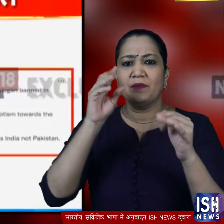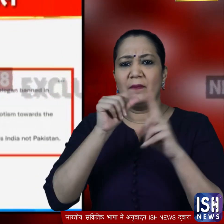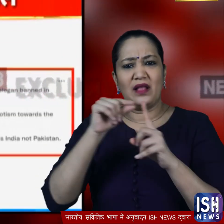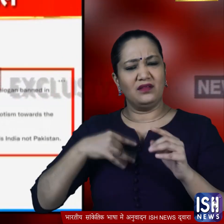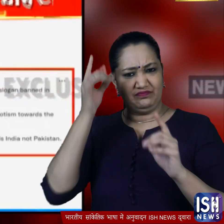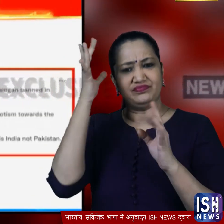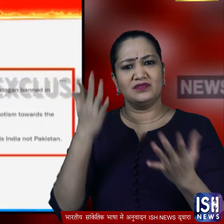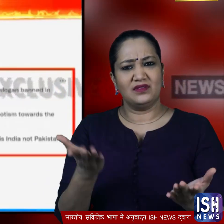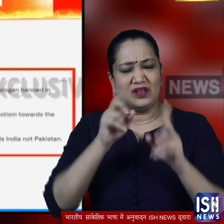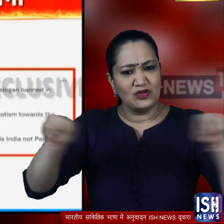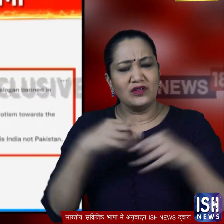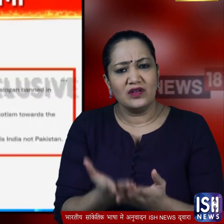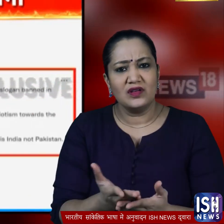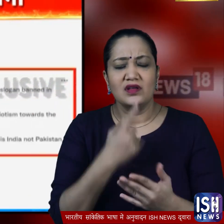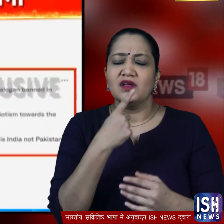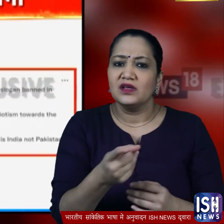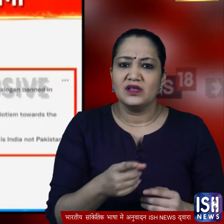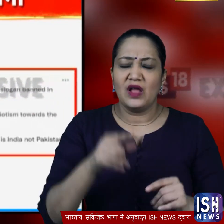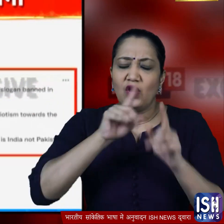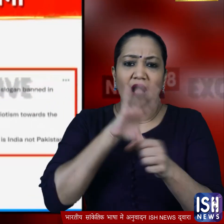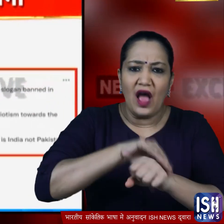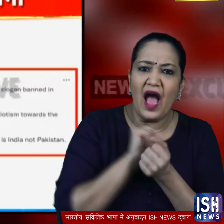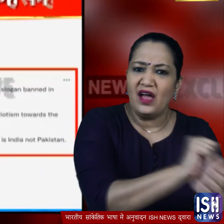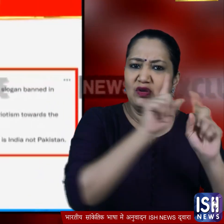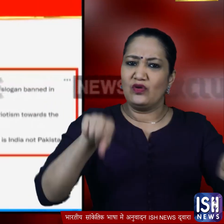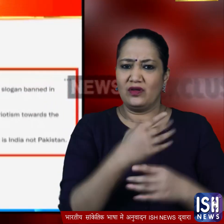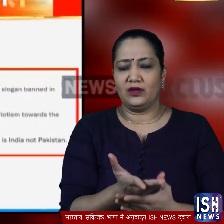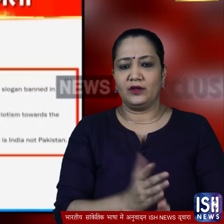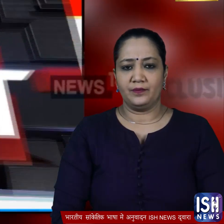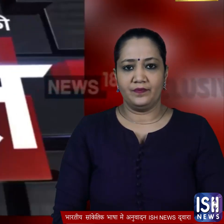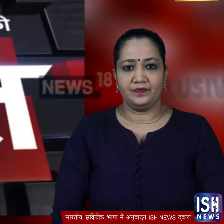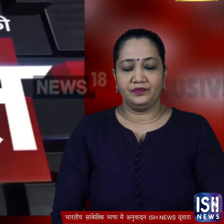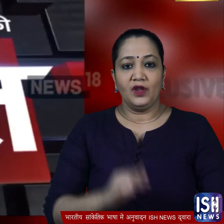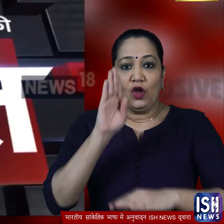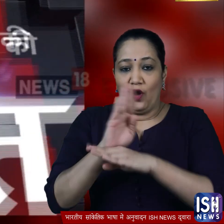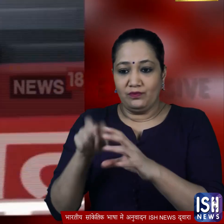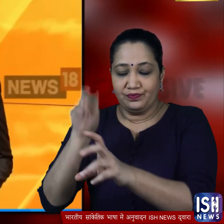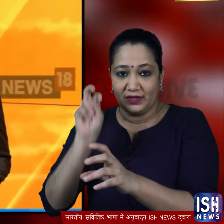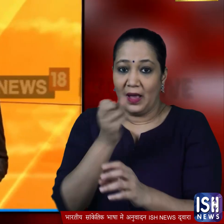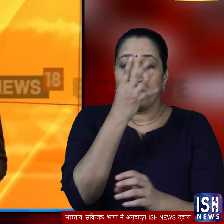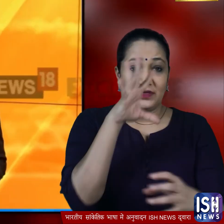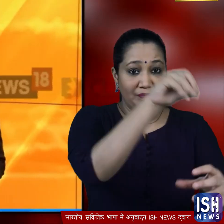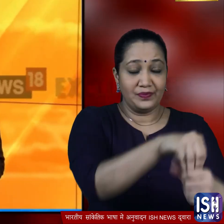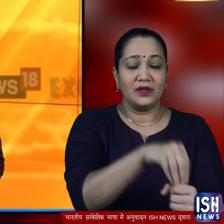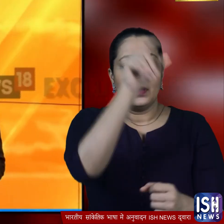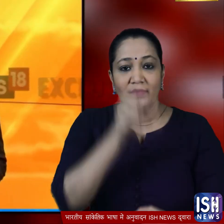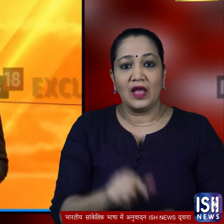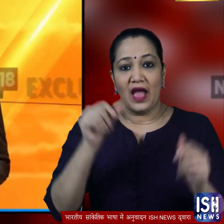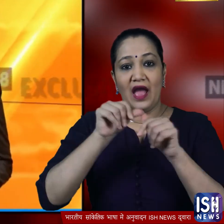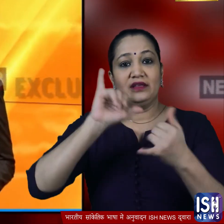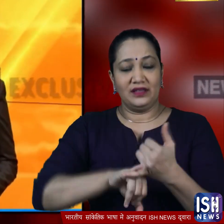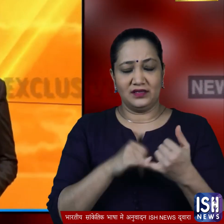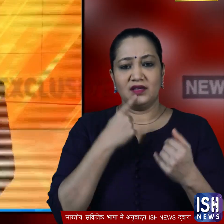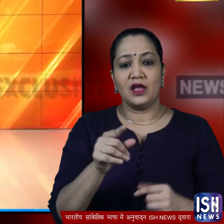नेता संबित पात्रा ने विरोध किया। उन्होंने अपने ट्वीट के जरिए इस मामले में हुई गिरफ्तारी पर ऐतराज जताया। कांग्रेस छोड़कर बीजेपी का दामन थामने